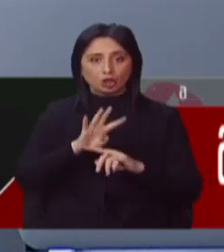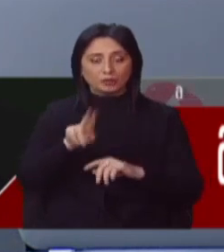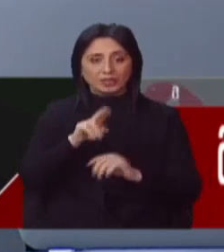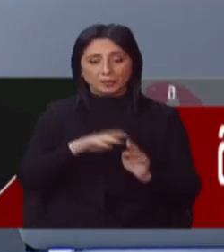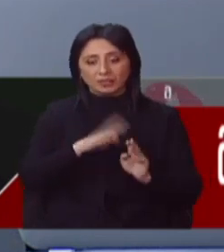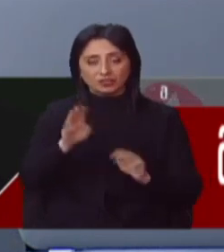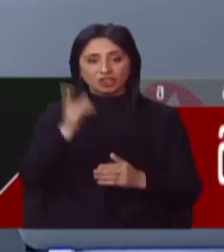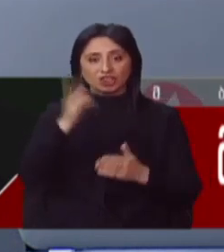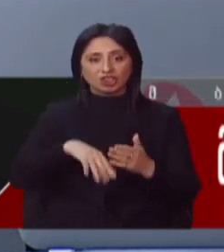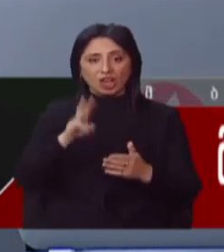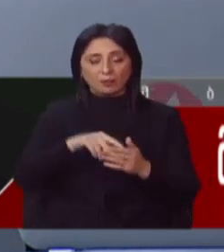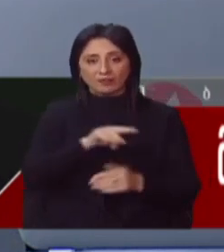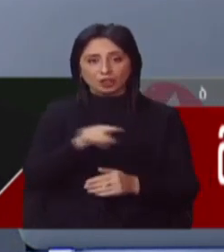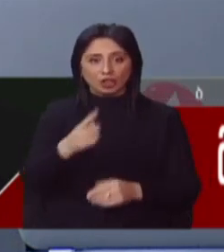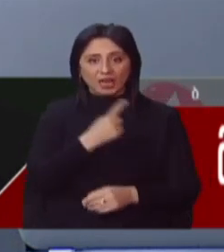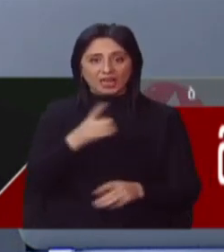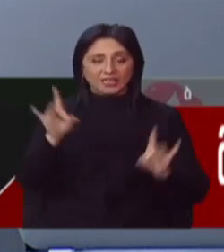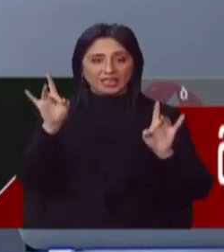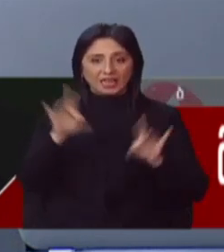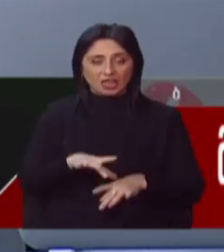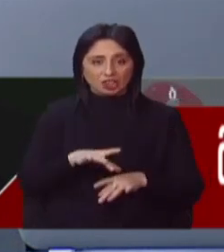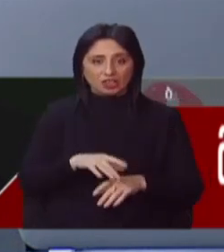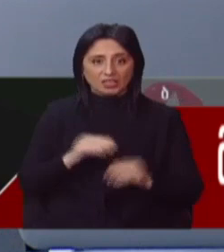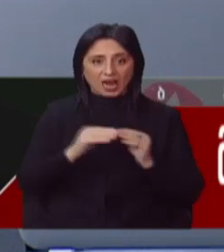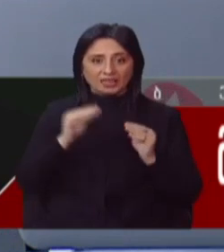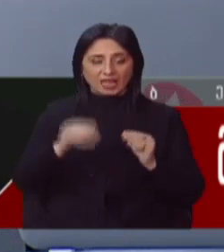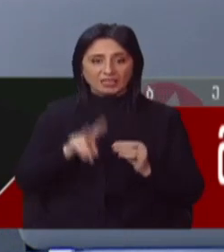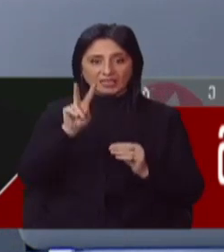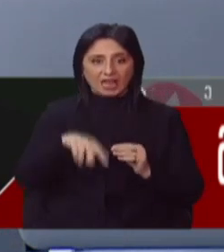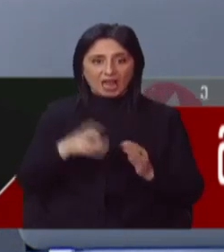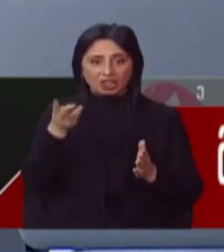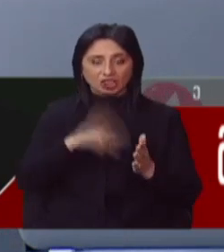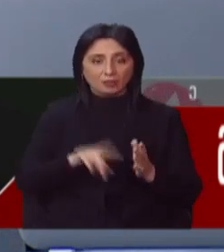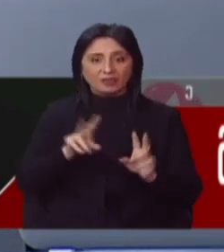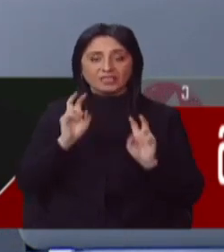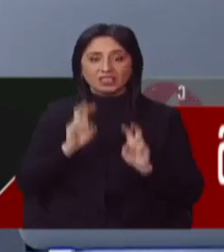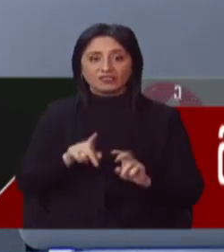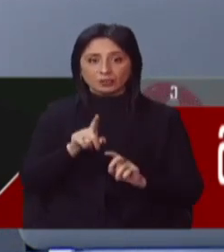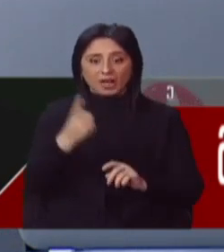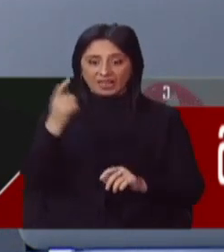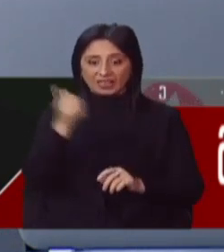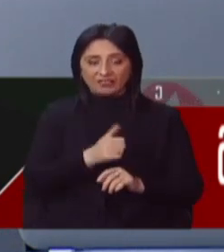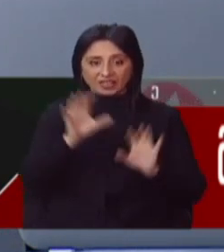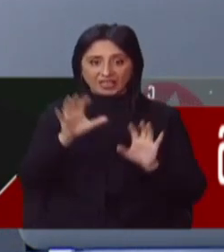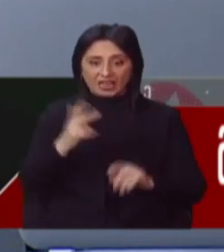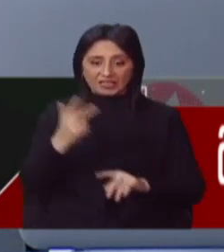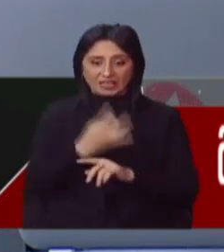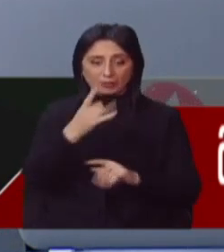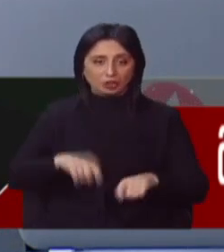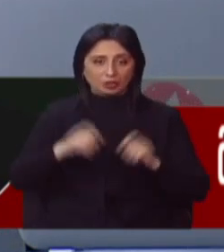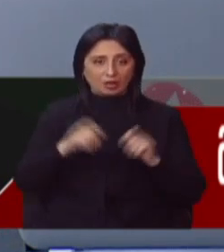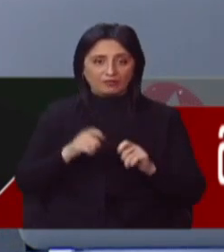დეკემბრის შემდეგ დაჯარიმებულებს შორის ერთ-ერთი რესტორანი 10,000 ლარი დააჯარიმეს, რაც ნიშნავს, რომ მან ერთ კვირაში კანონი სამჯერ